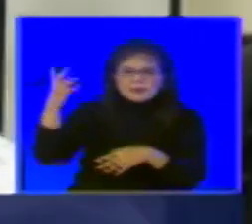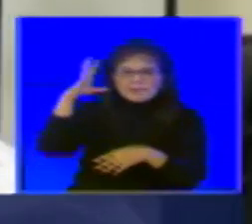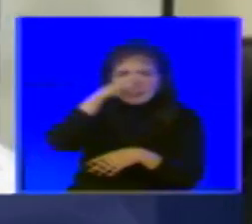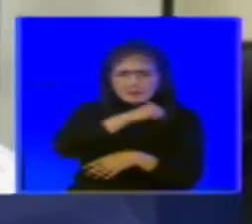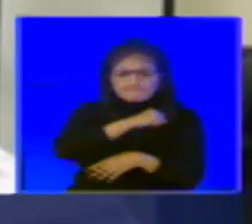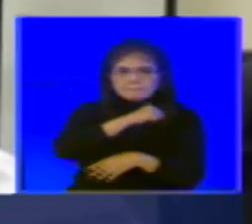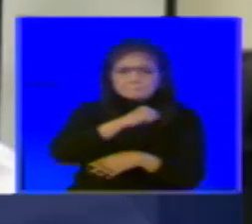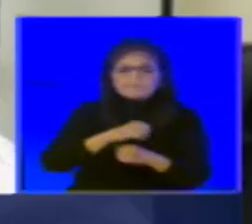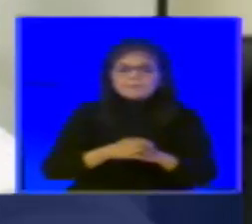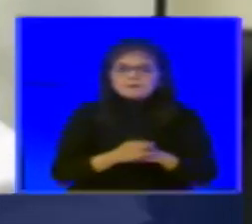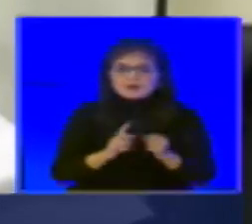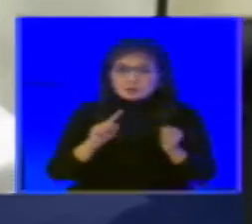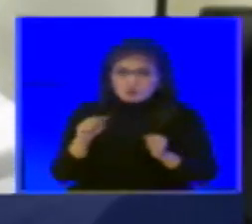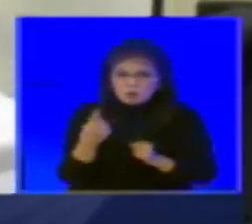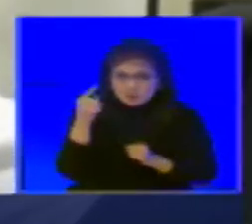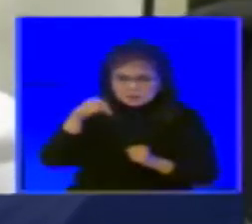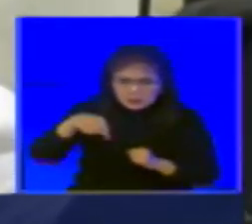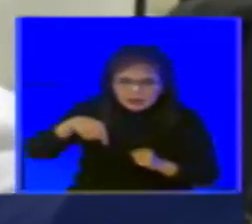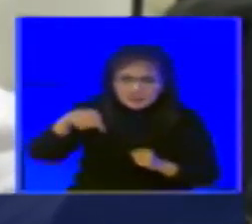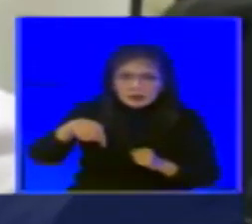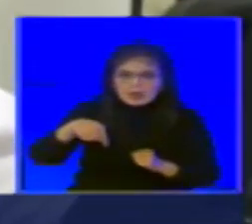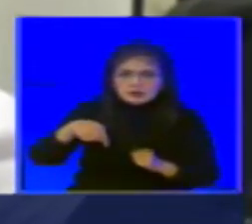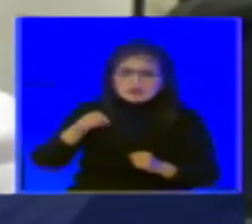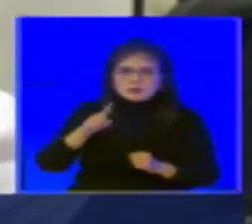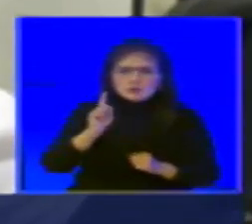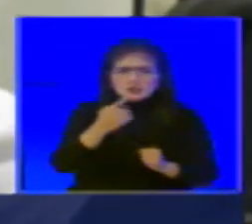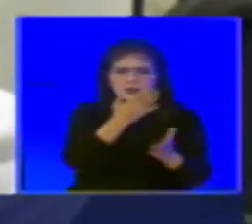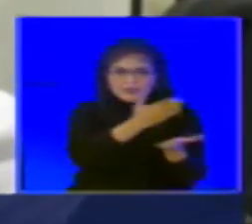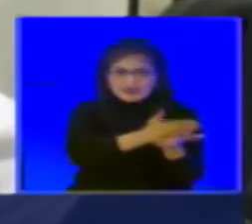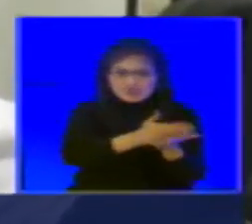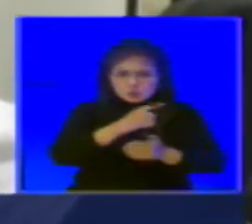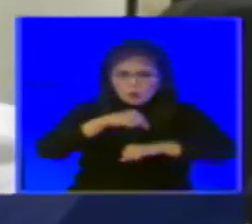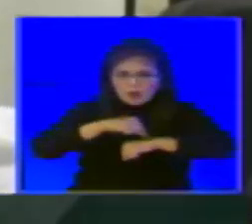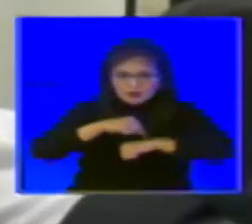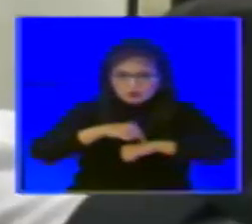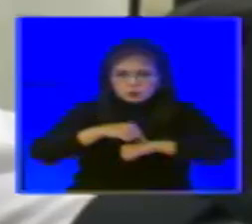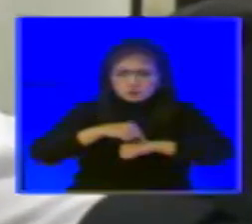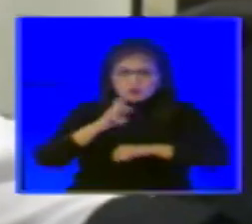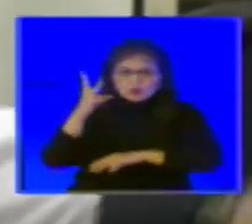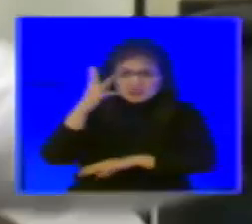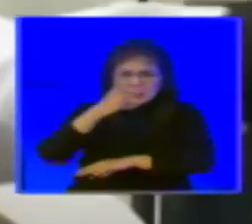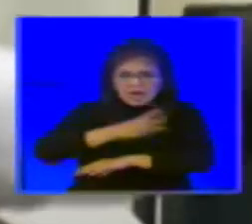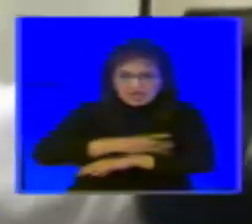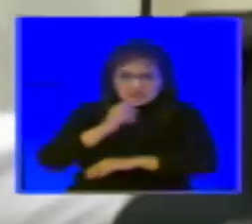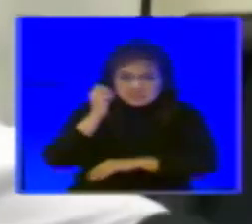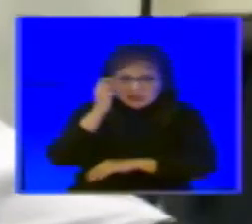kita mulai dengan ini, makanya tidak batasan waktunya itu tidak kita tentukan. 3 hari mereka sudah sadar semuanya, ya kita cabut.